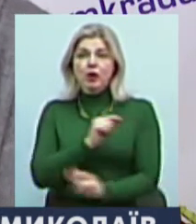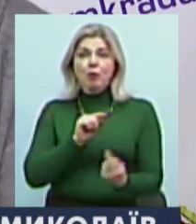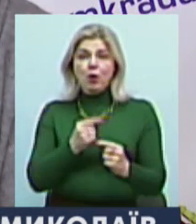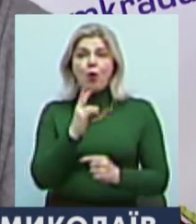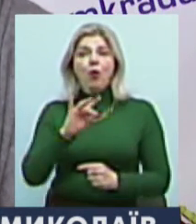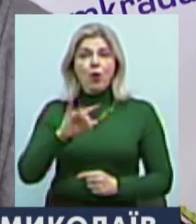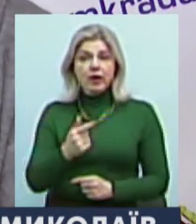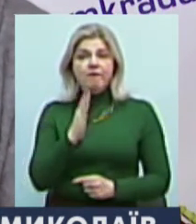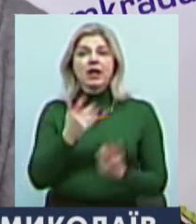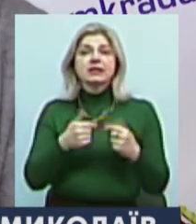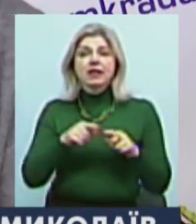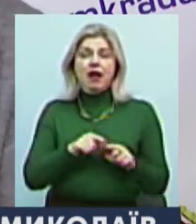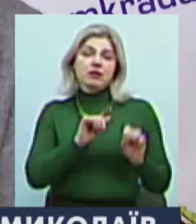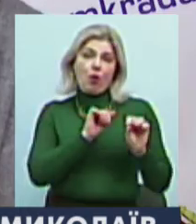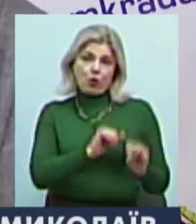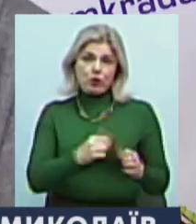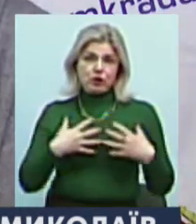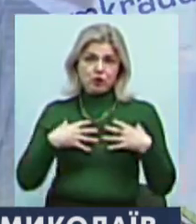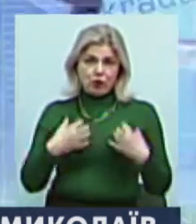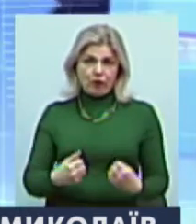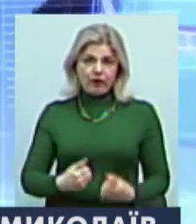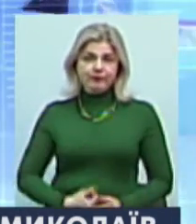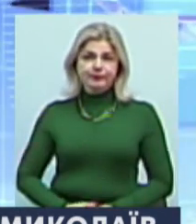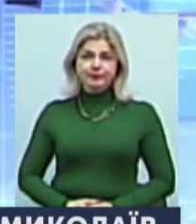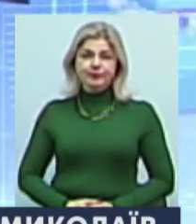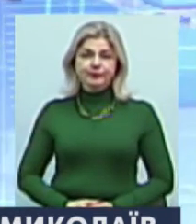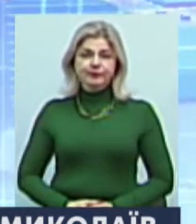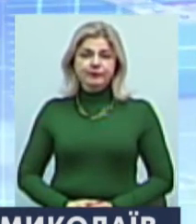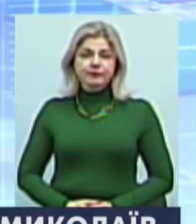кору у закладах охорони здоров'я.